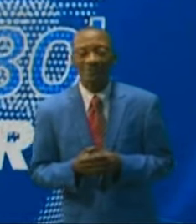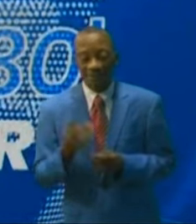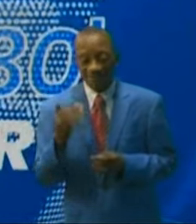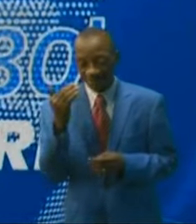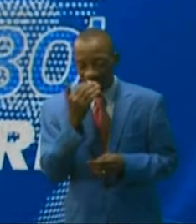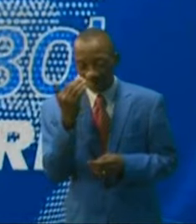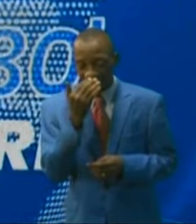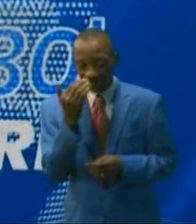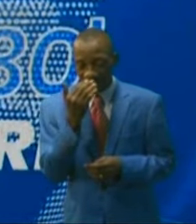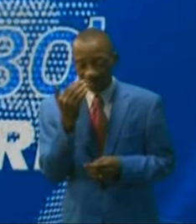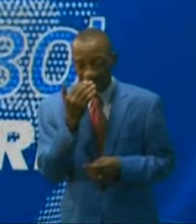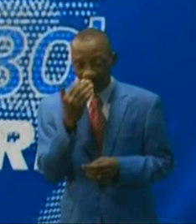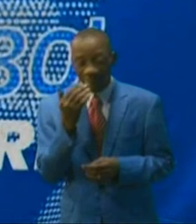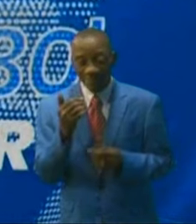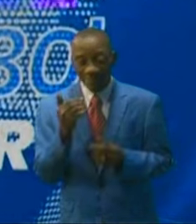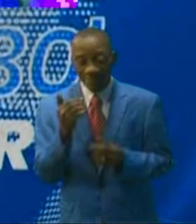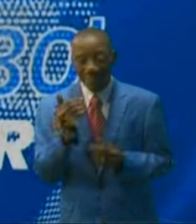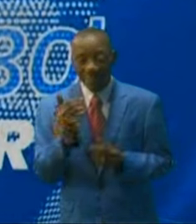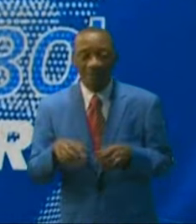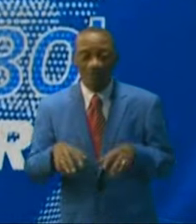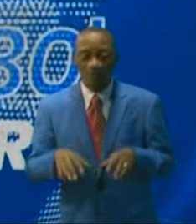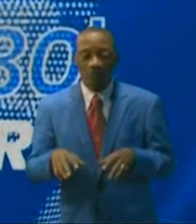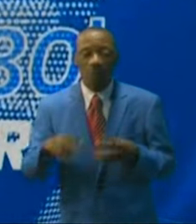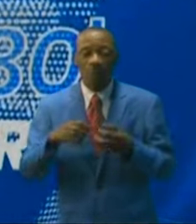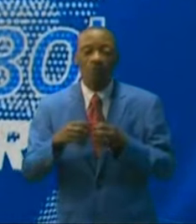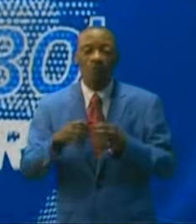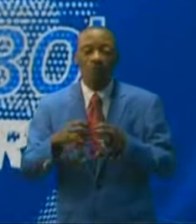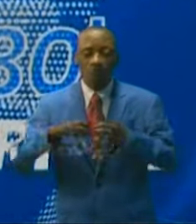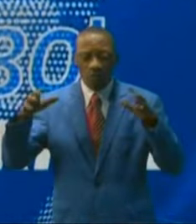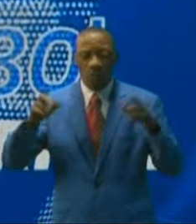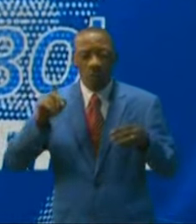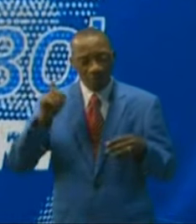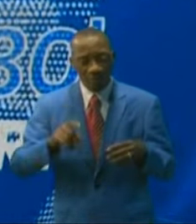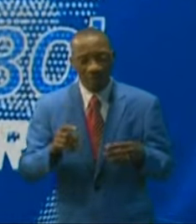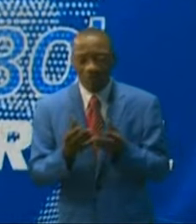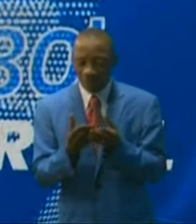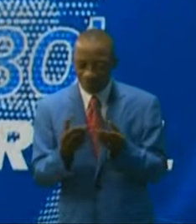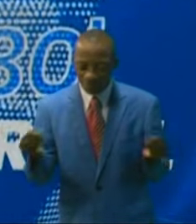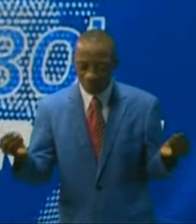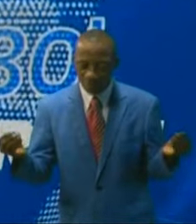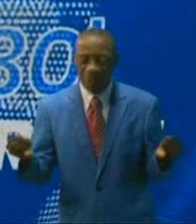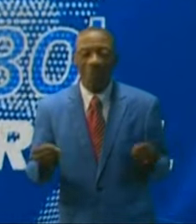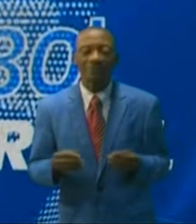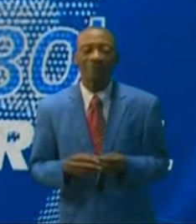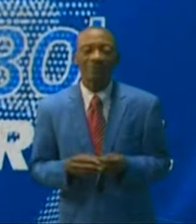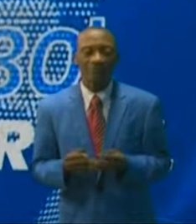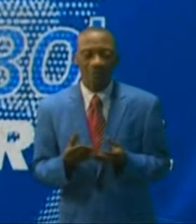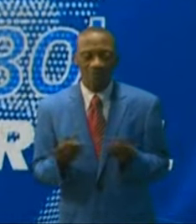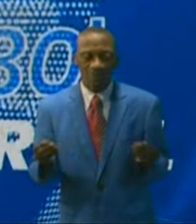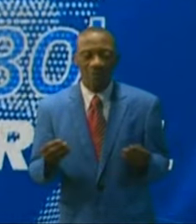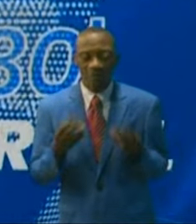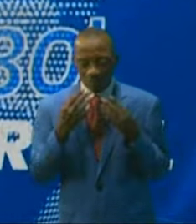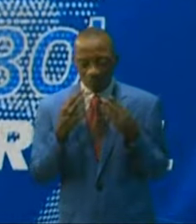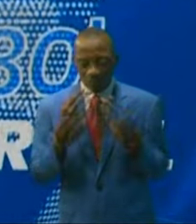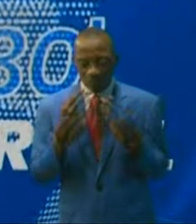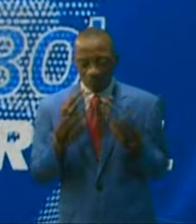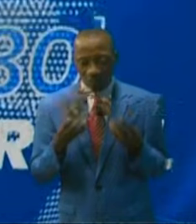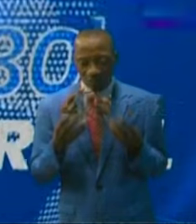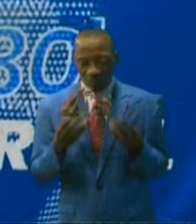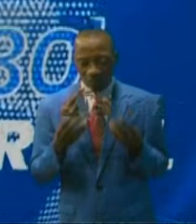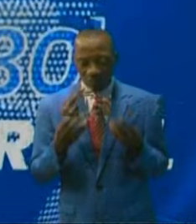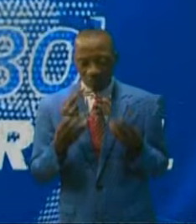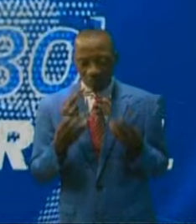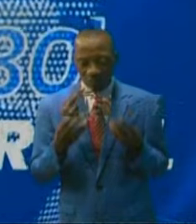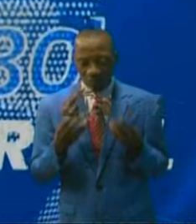Patrick Myayaka Tembui, en compagnie de l'autrice générale de la RTP. Les explications de nos envoyés spéciaux, Gaëto Magaino et